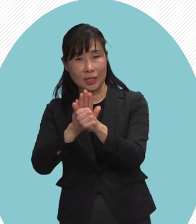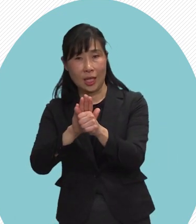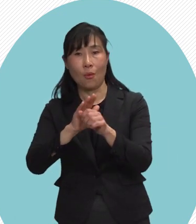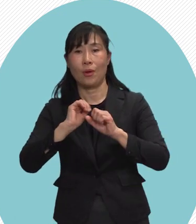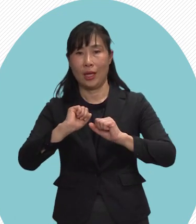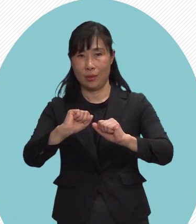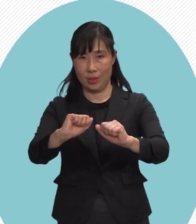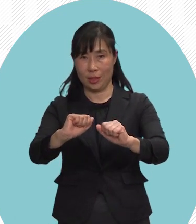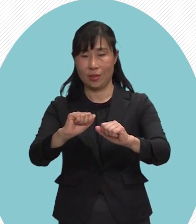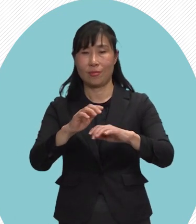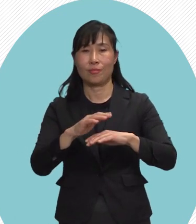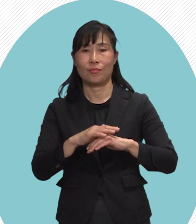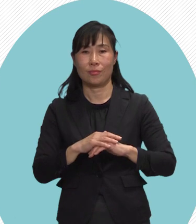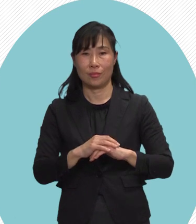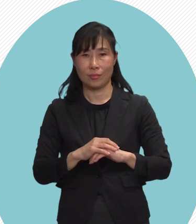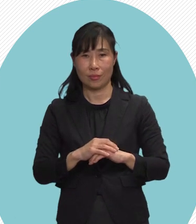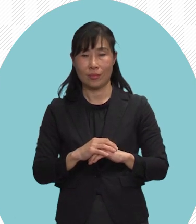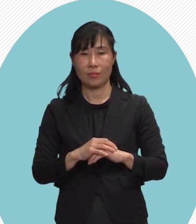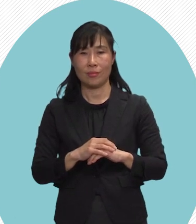援を行います。